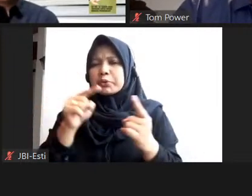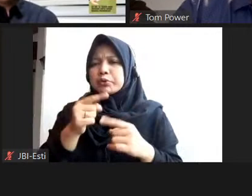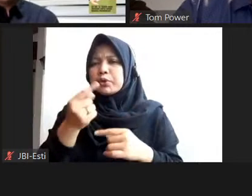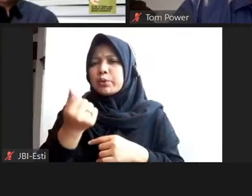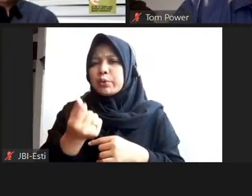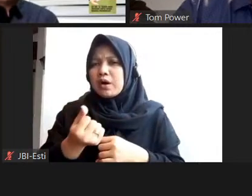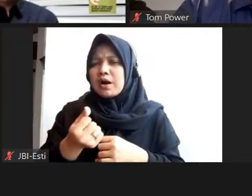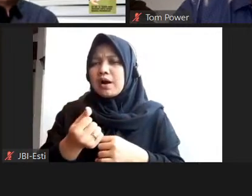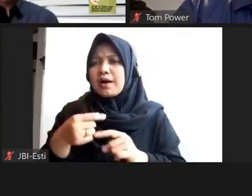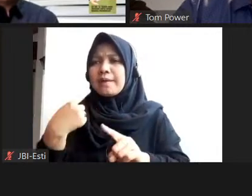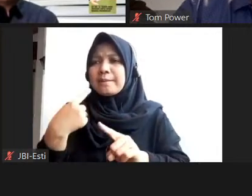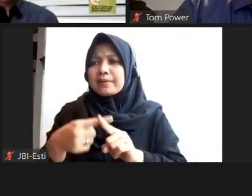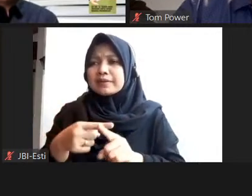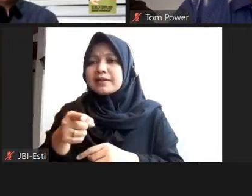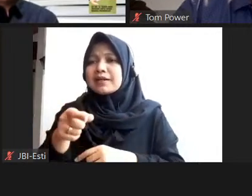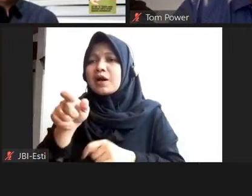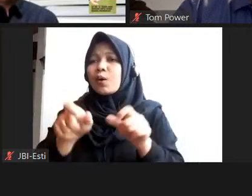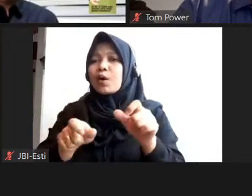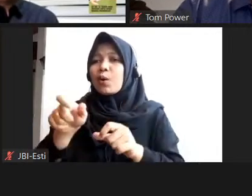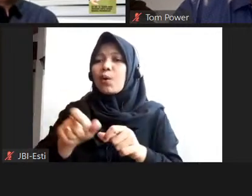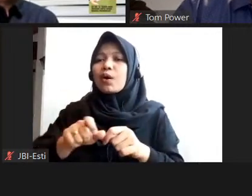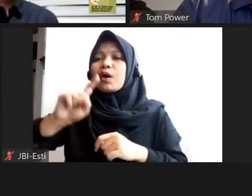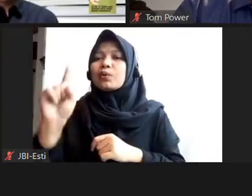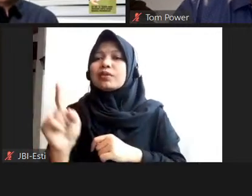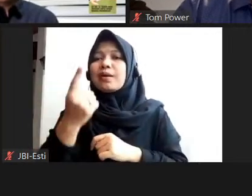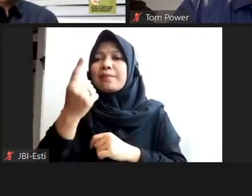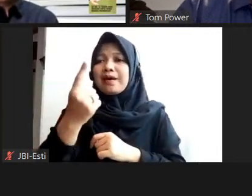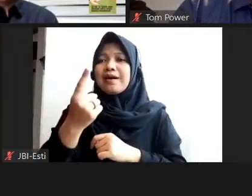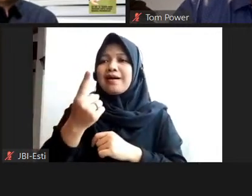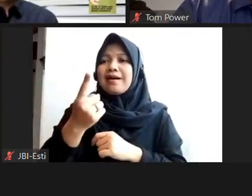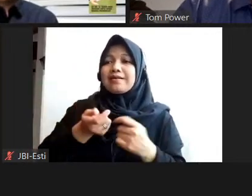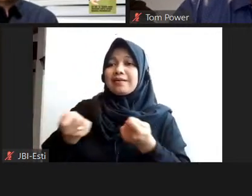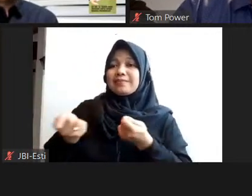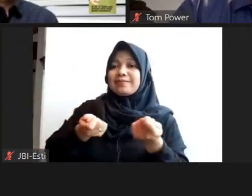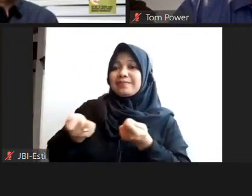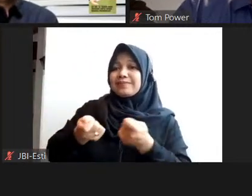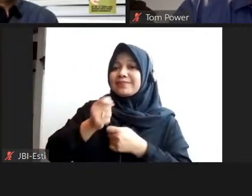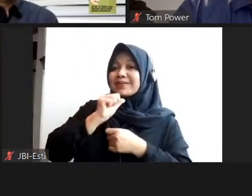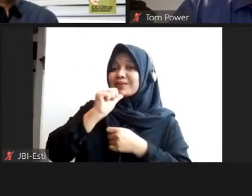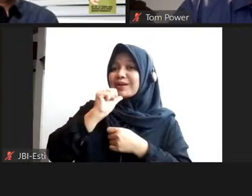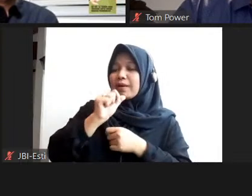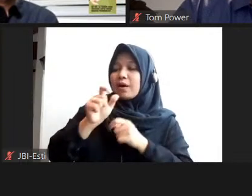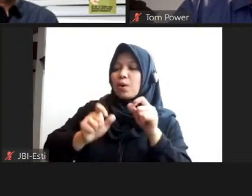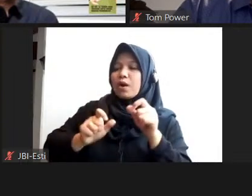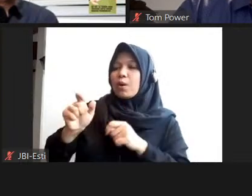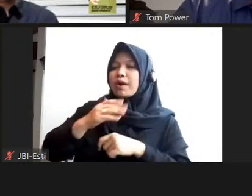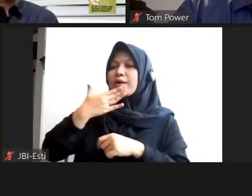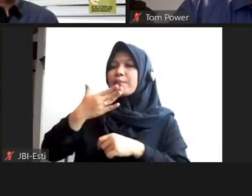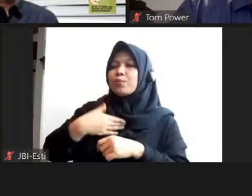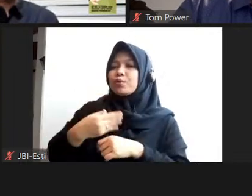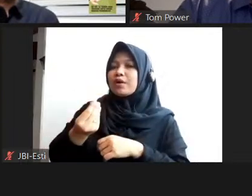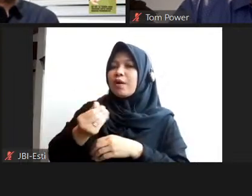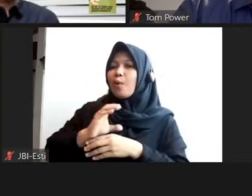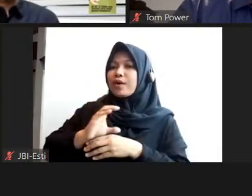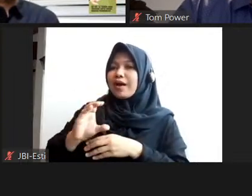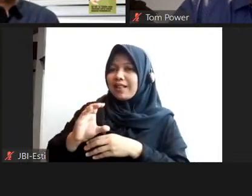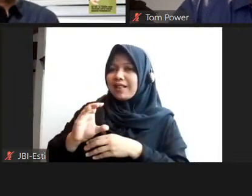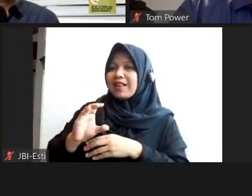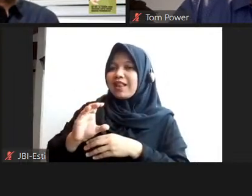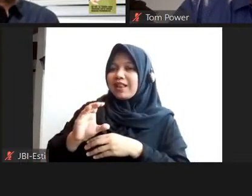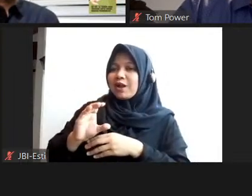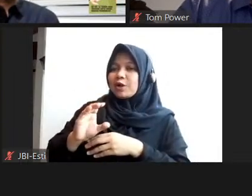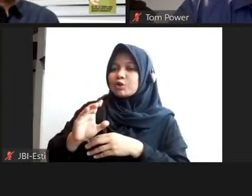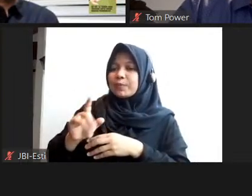itu adalah pion yang digerakkan oleh mereka yang memiliki modal untuk bisa menggulirkan satu